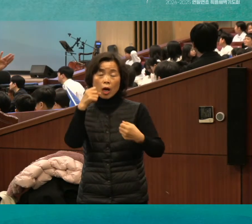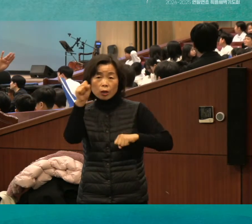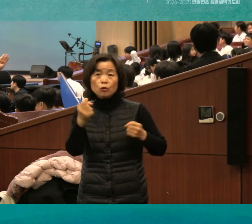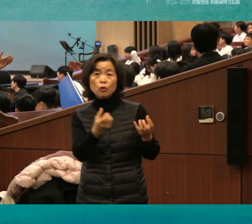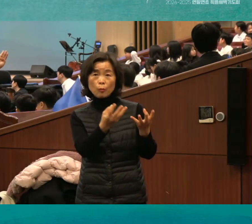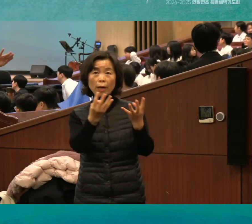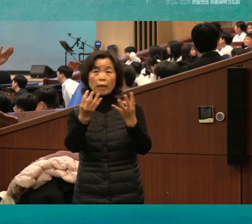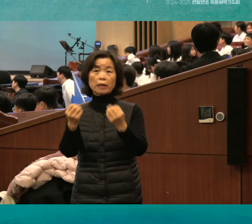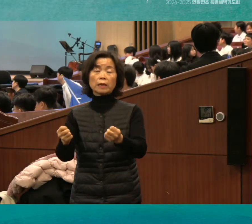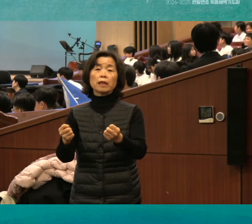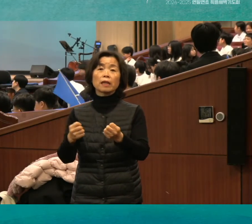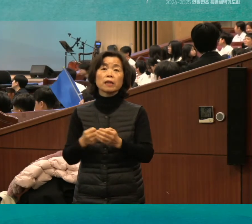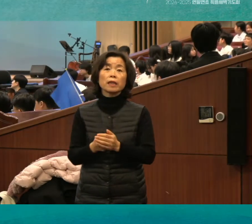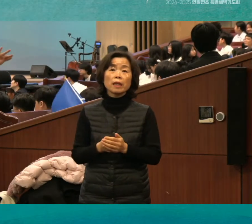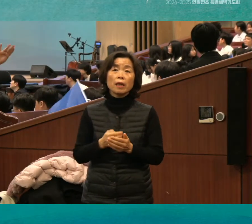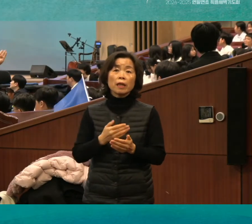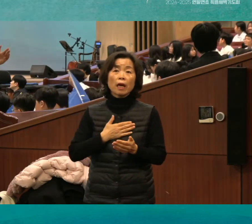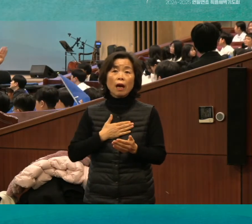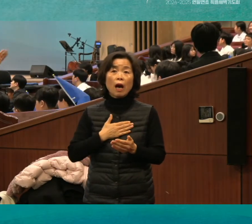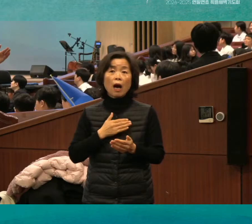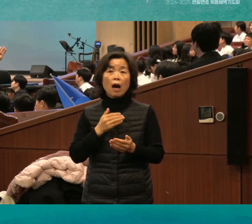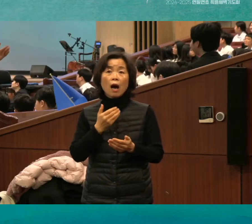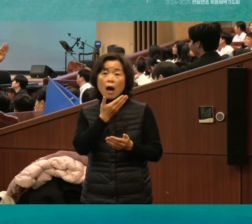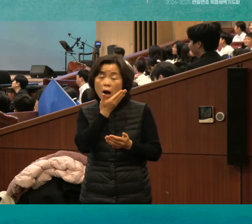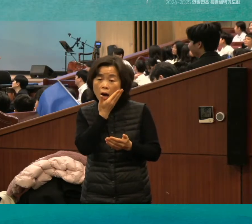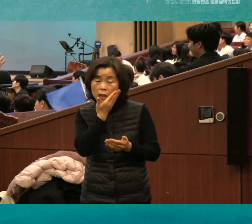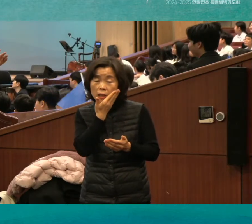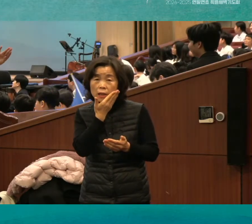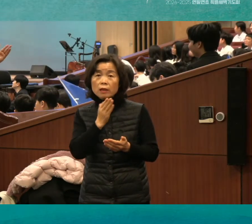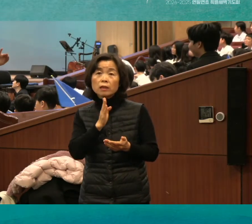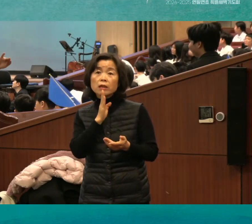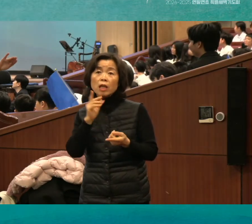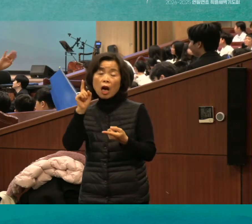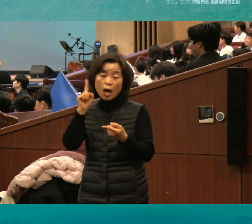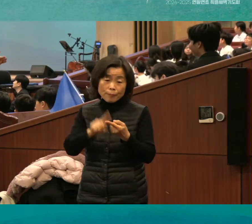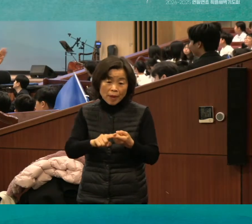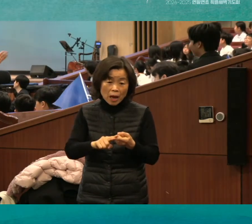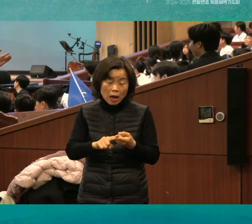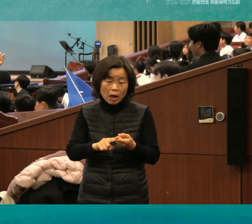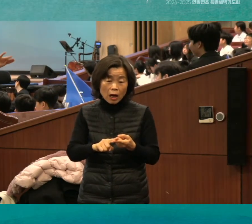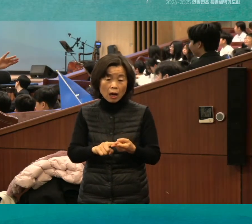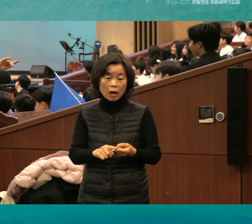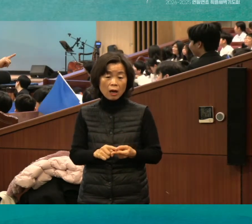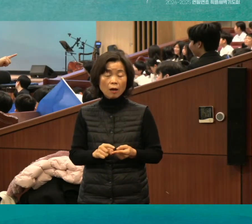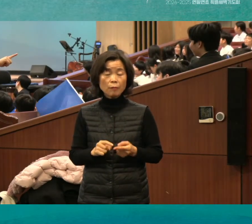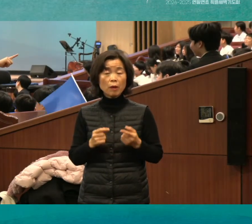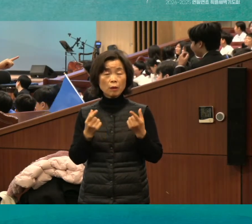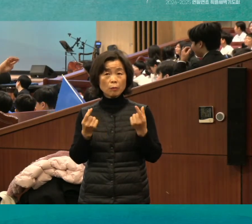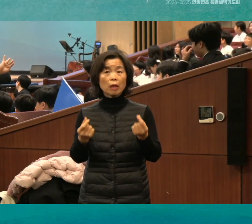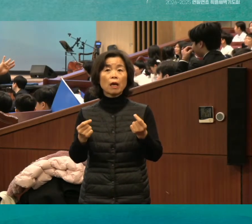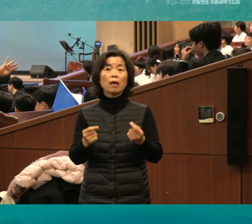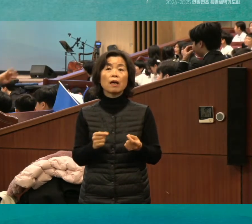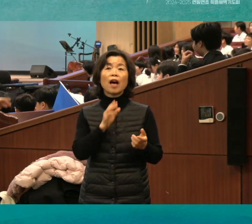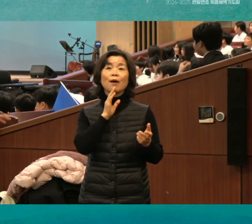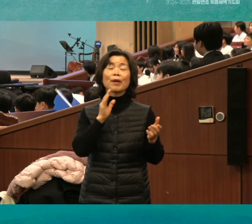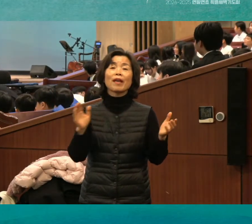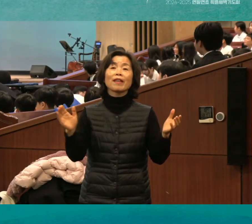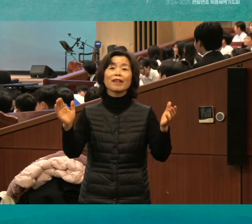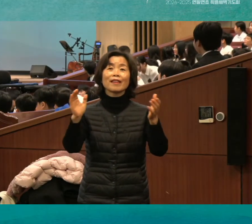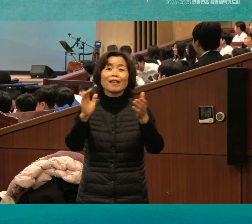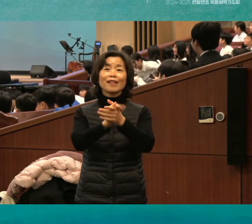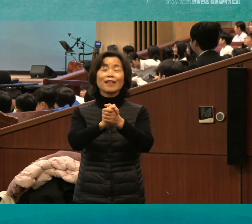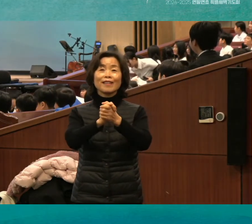가축도 많이 있나니 내가 어찌 아끼지 아니하겠느냐 하시니라.